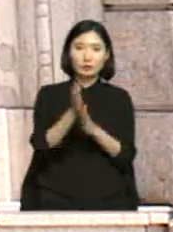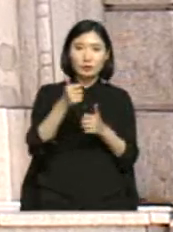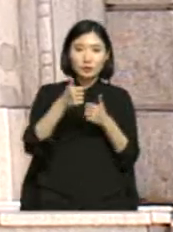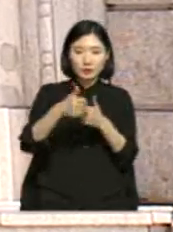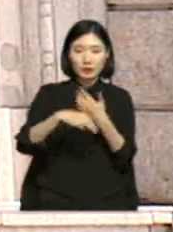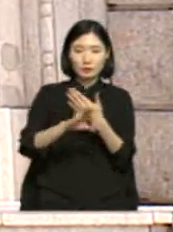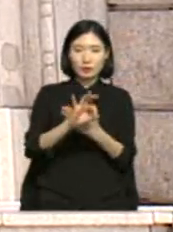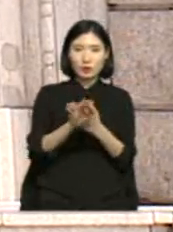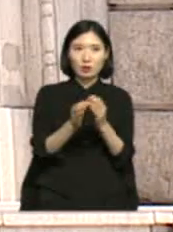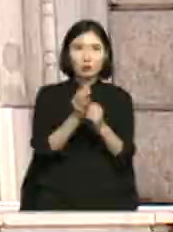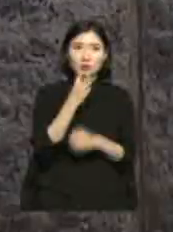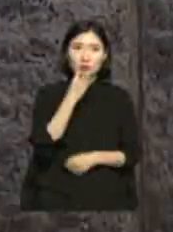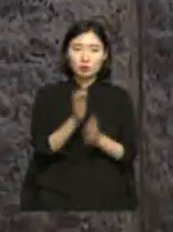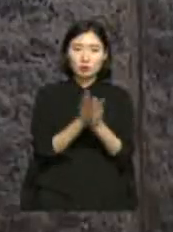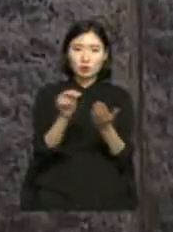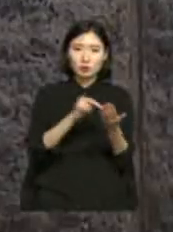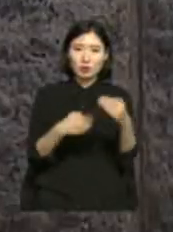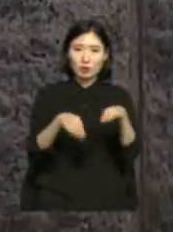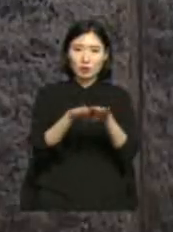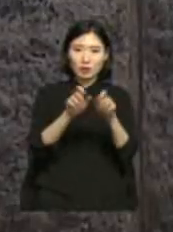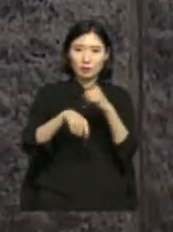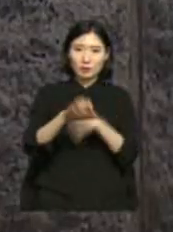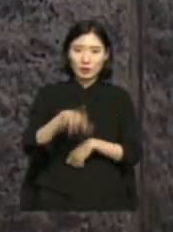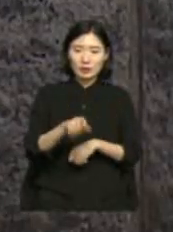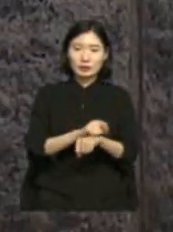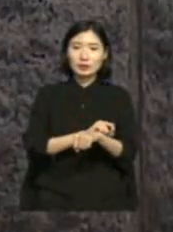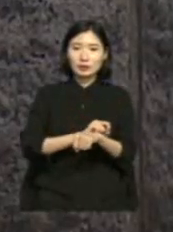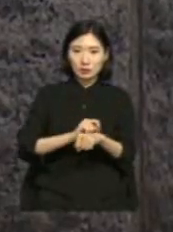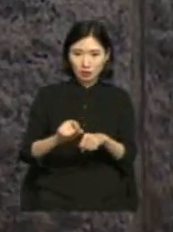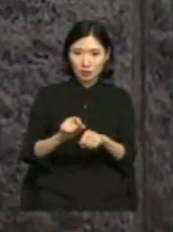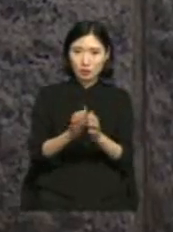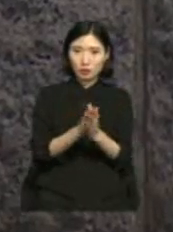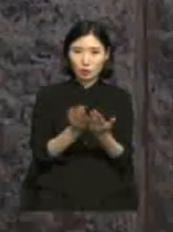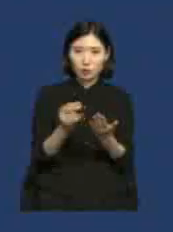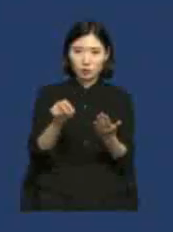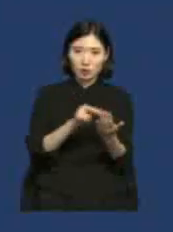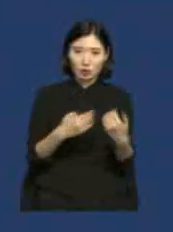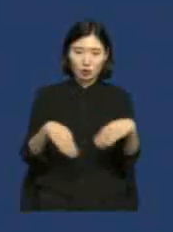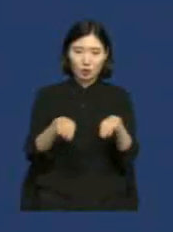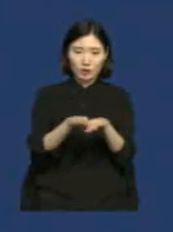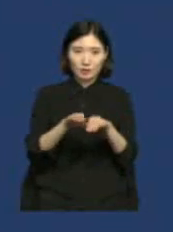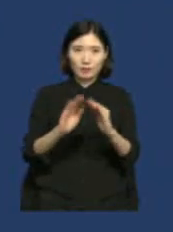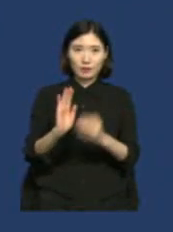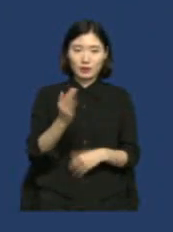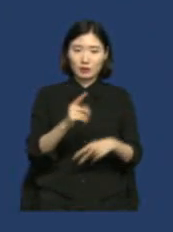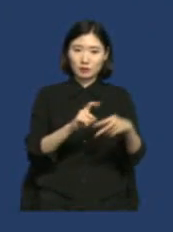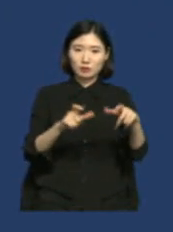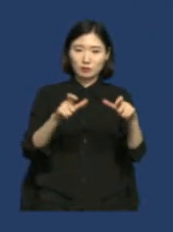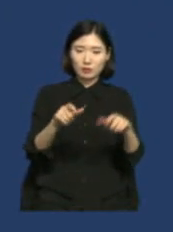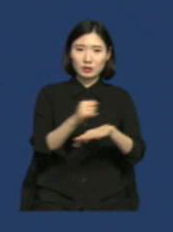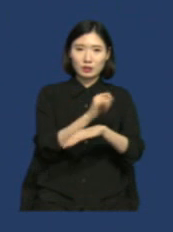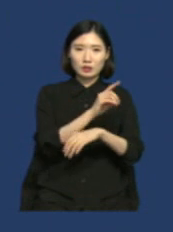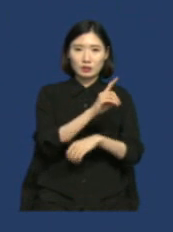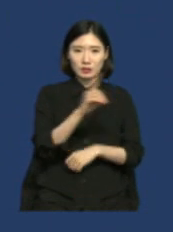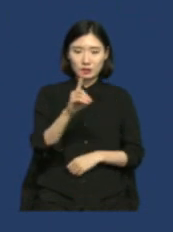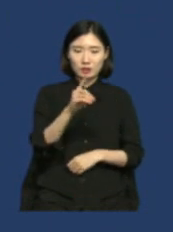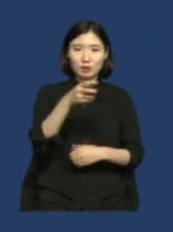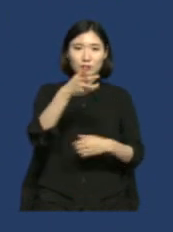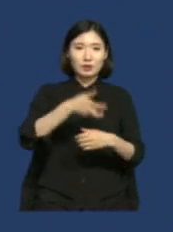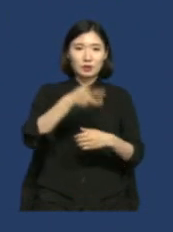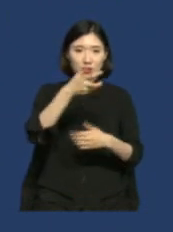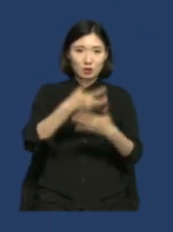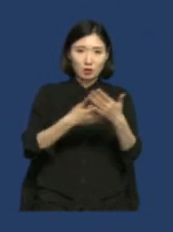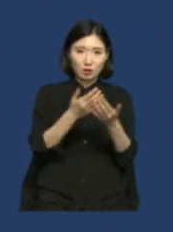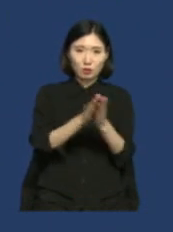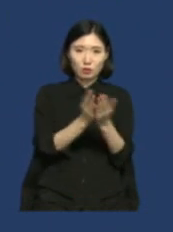따르면 서울도서관 분관은 전문성을 띈 특화 도서관으로 건립됩니다. 서대문구엔 디지털 미디어 도서관이,